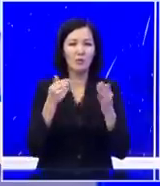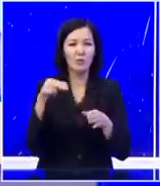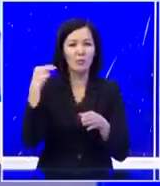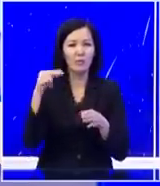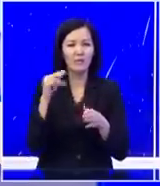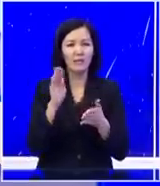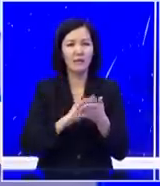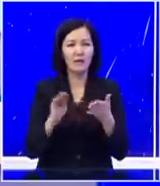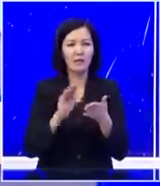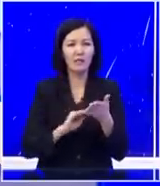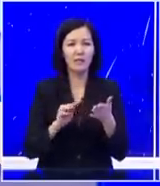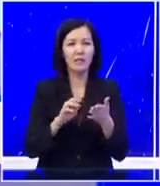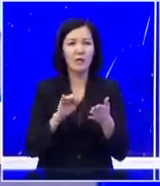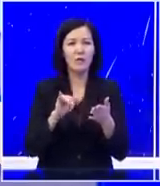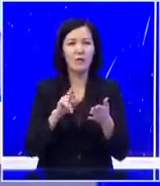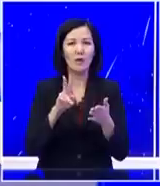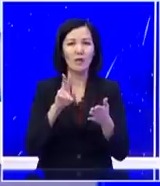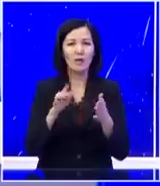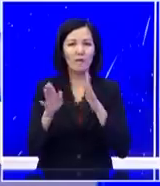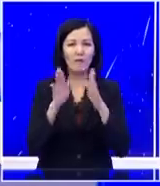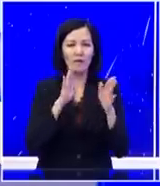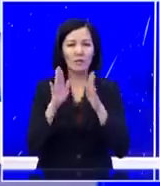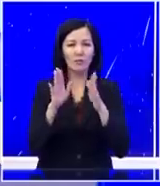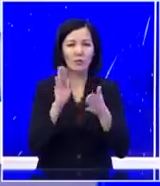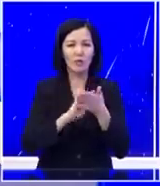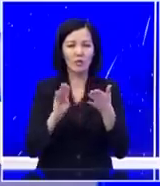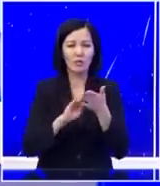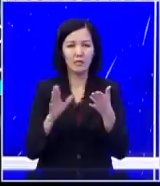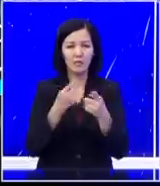баспасөз хатшысы Берік Уәли Facebook парақшасында жазды.